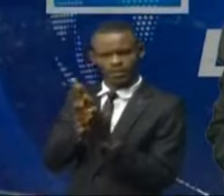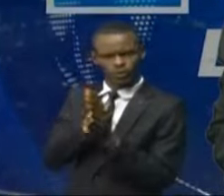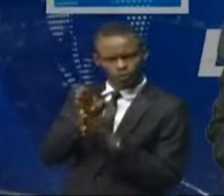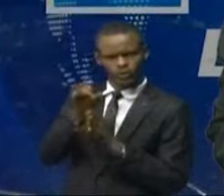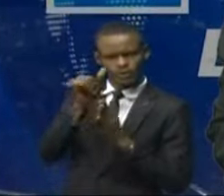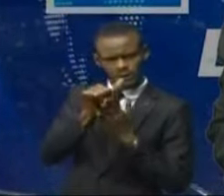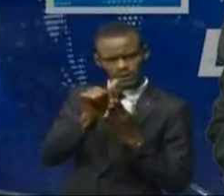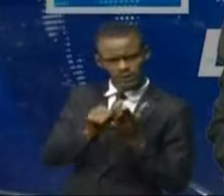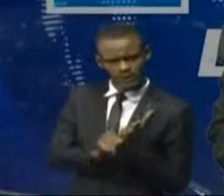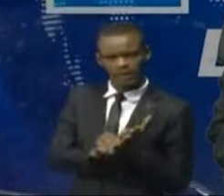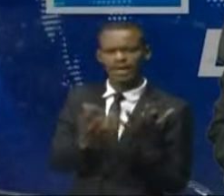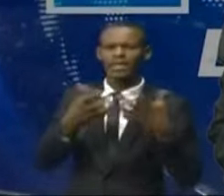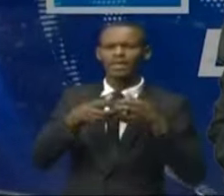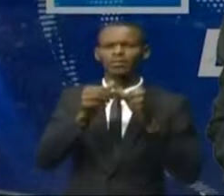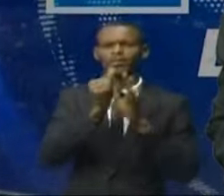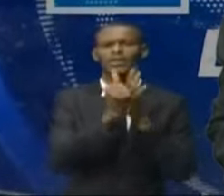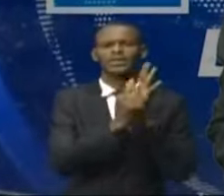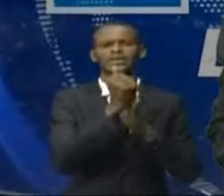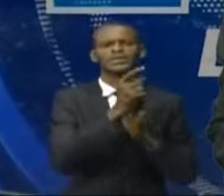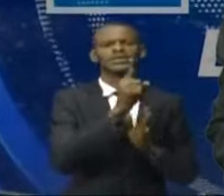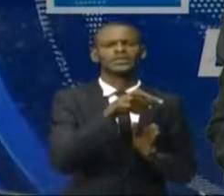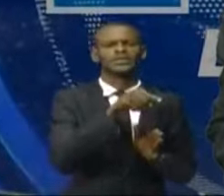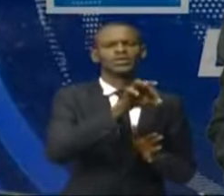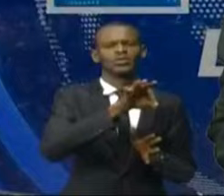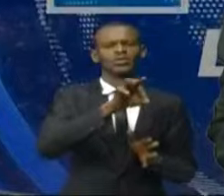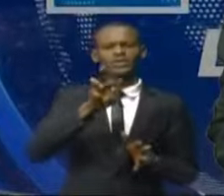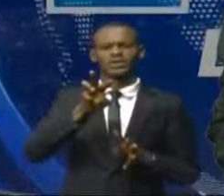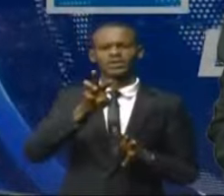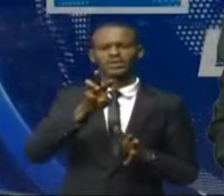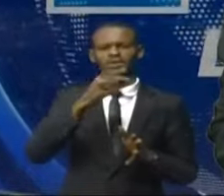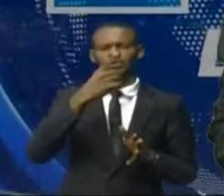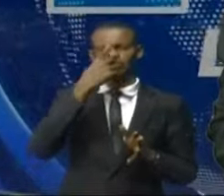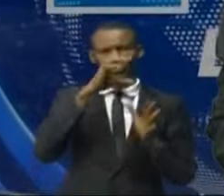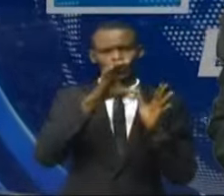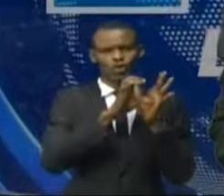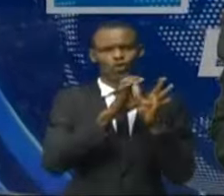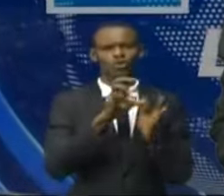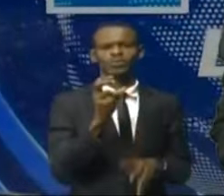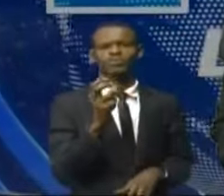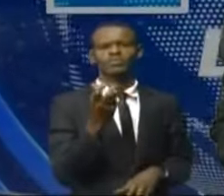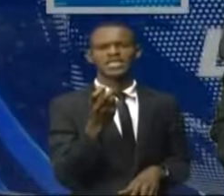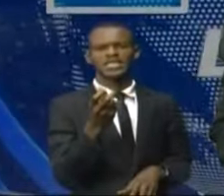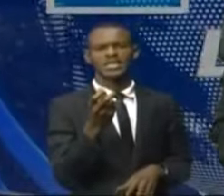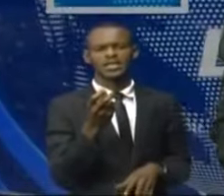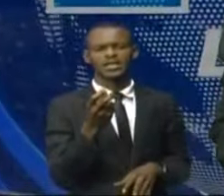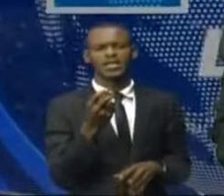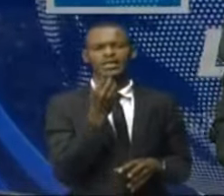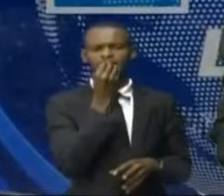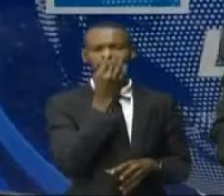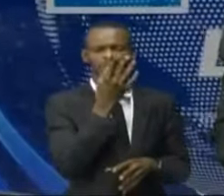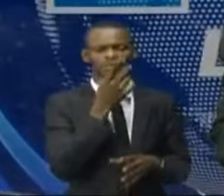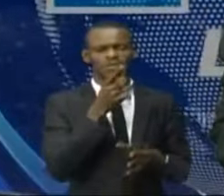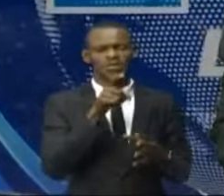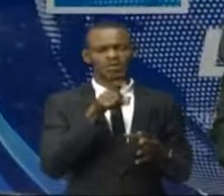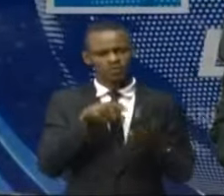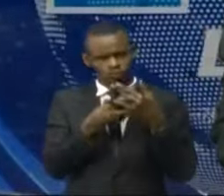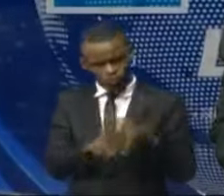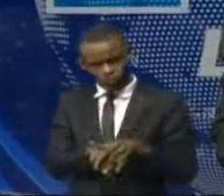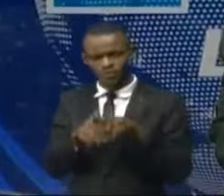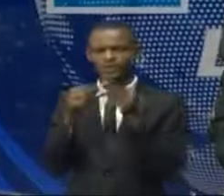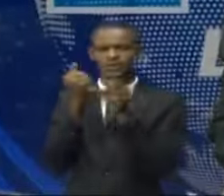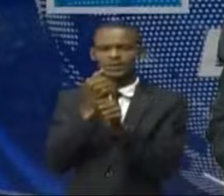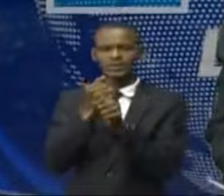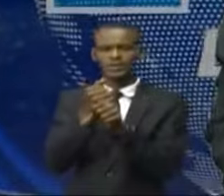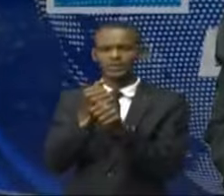l'article 196 du code minier. Pour rappel, il s'agit de commencer les travaux dans les délais